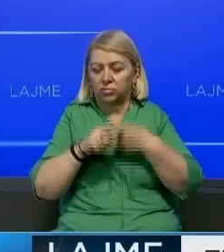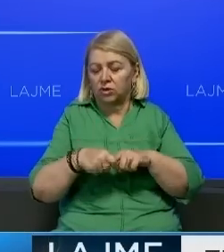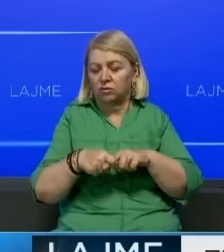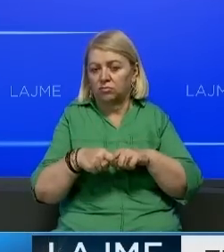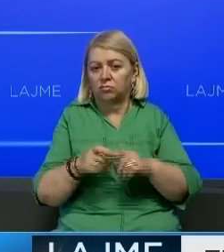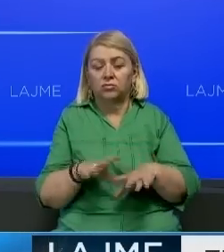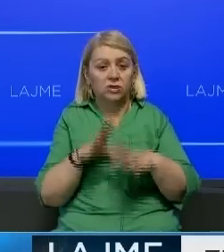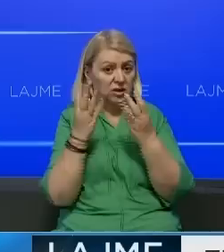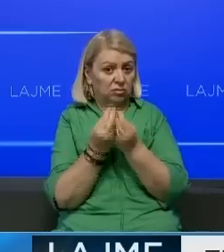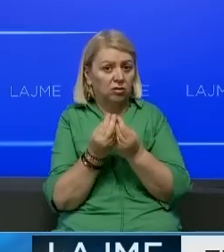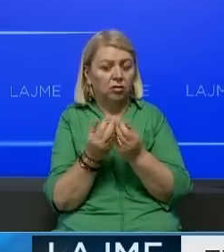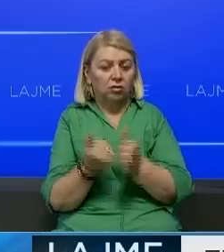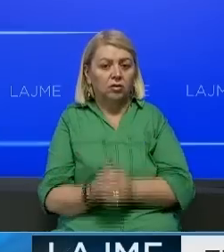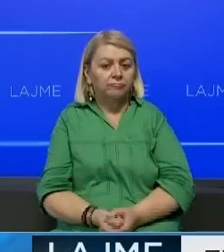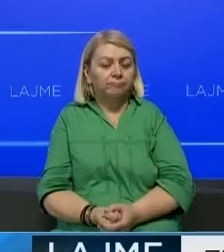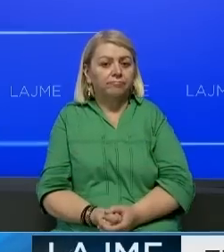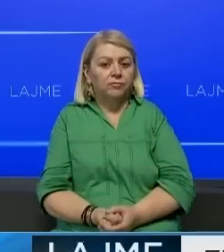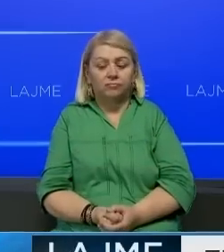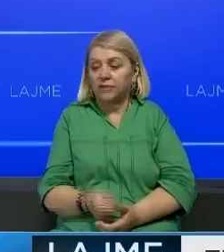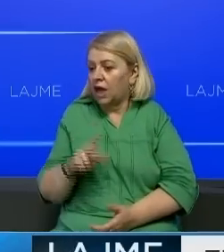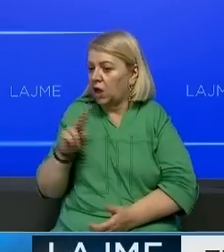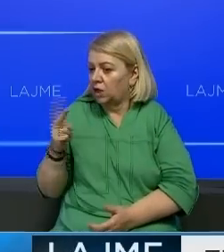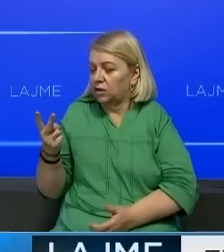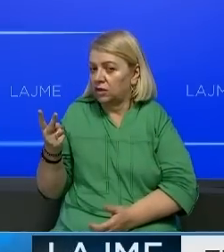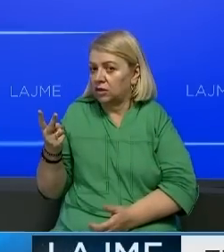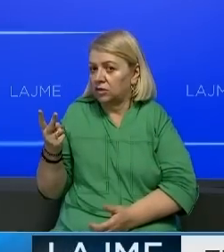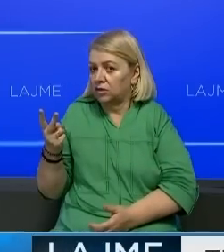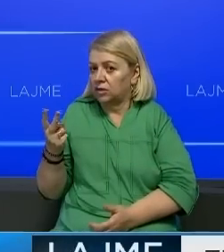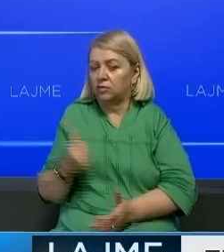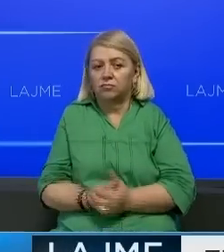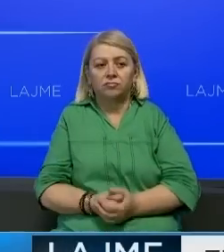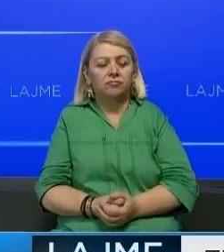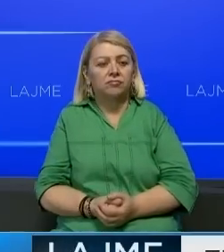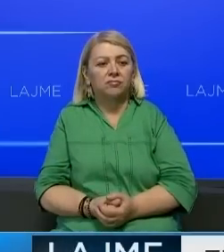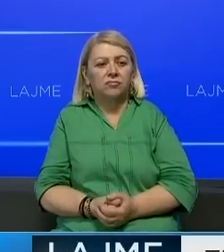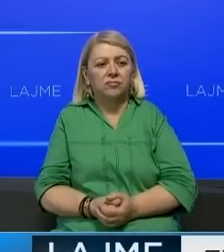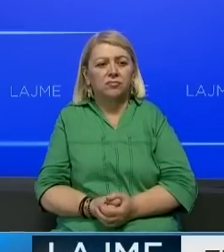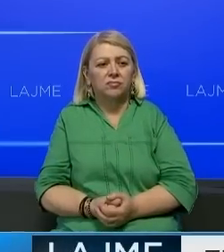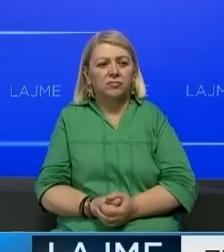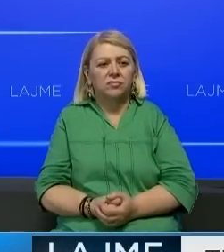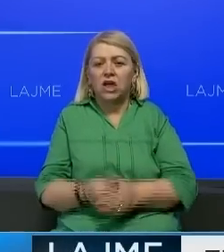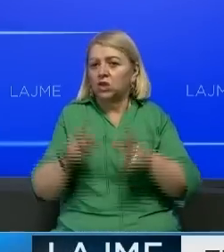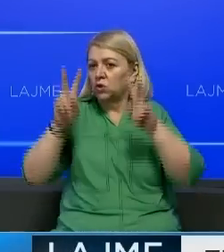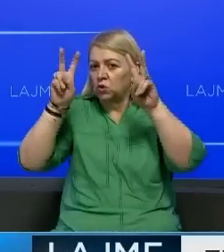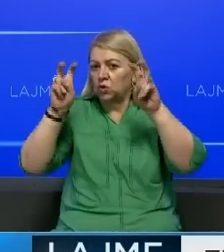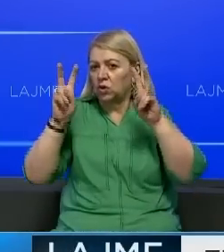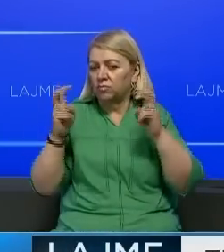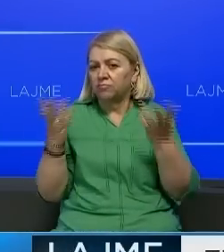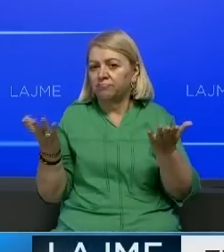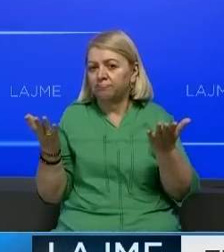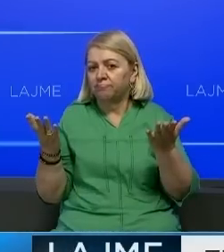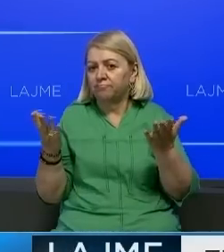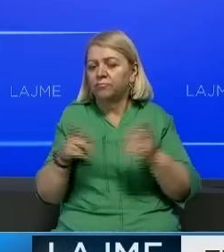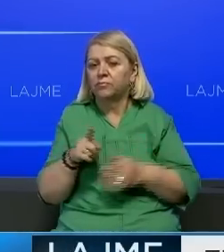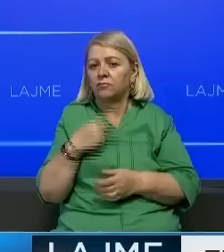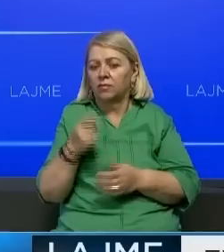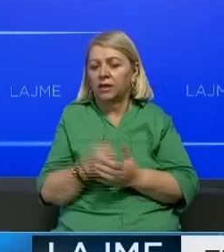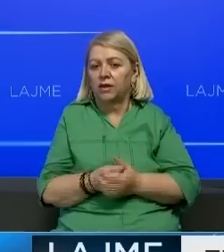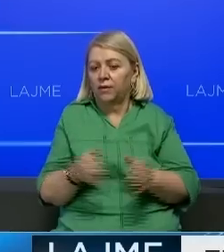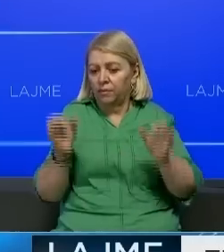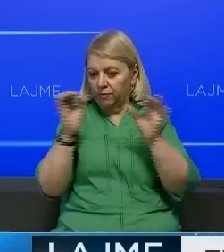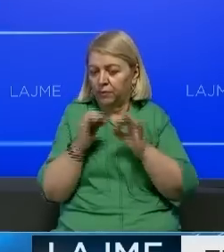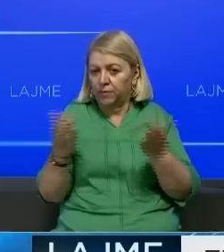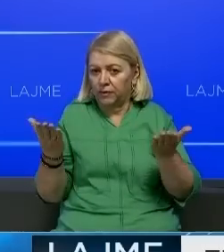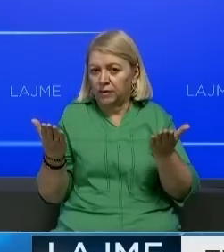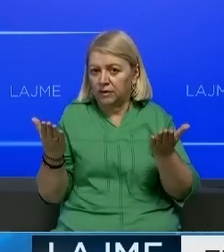konsumin e përgjithshëm, mirë po nga ana tjetër shpenzim në thojza kon substancial nuk do t'ketë,